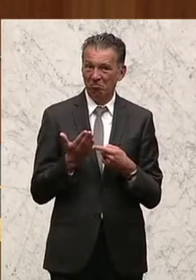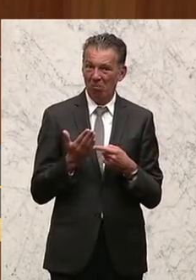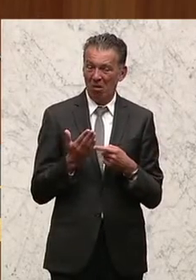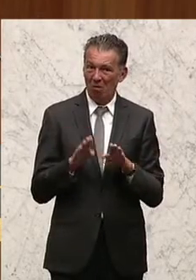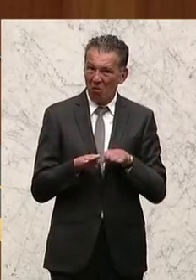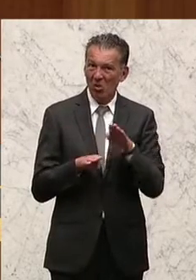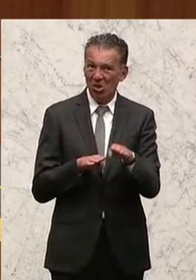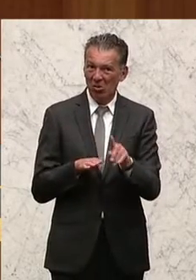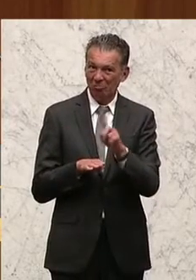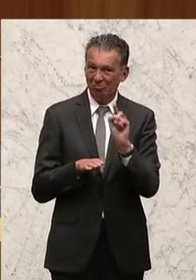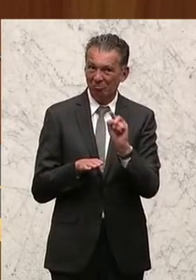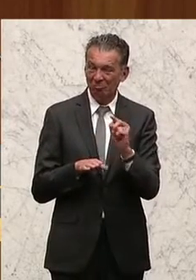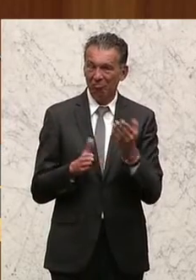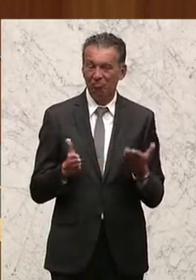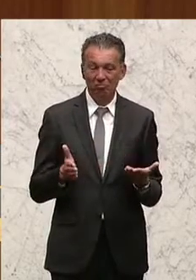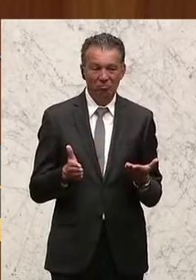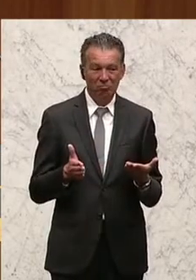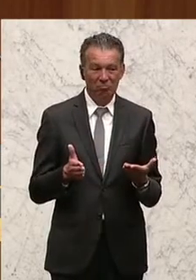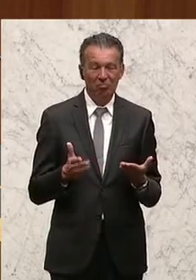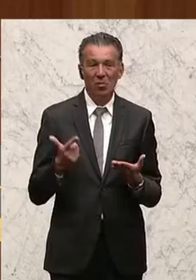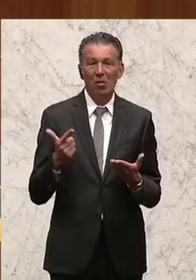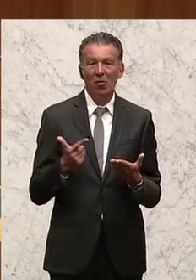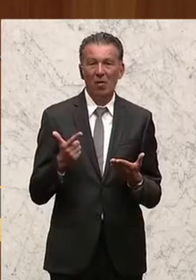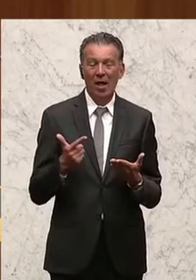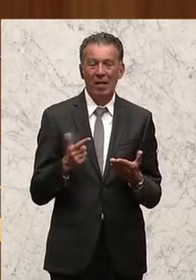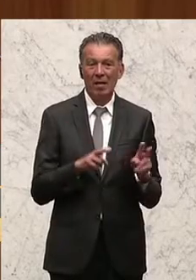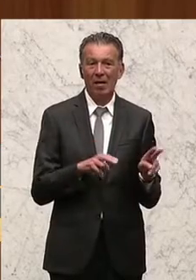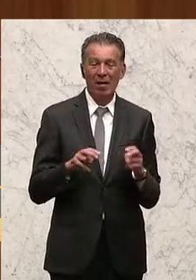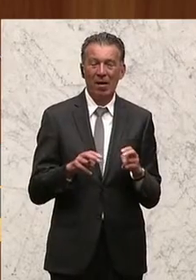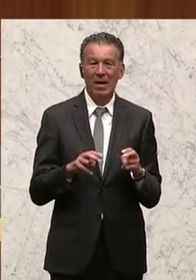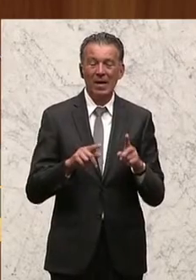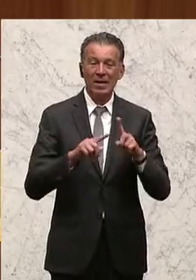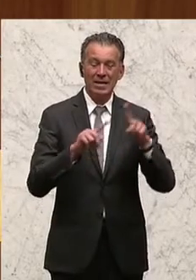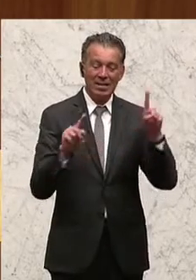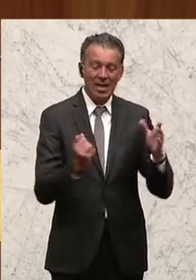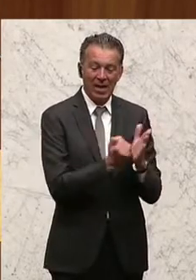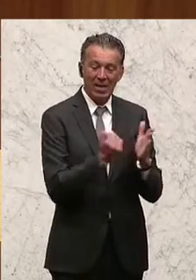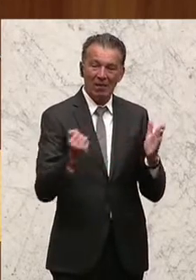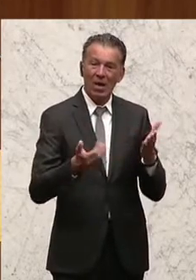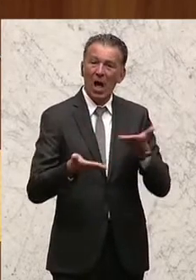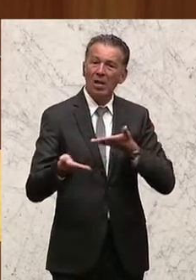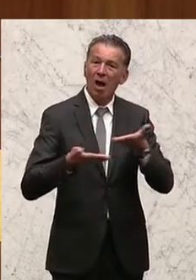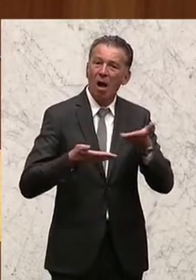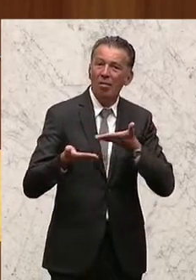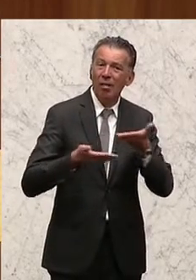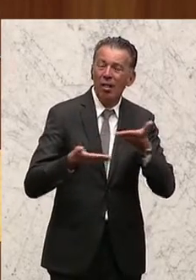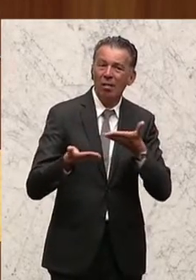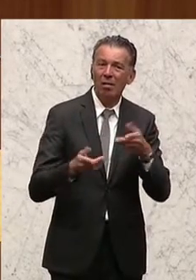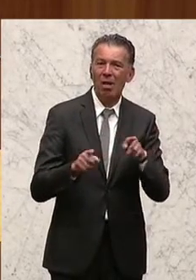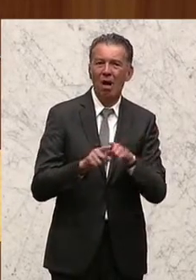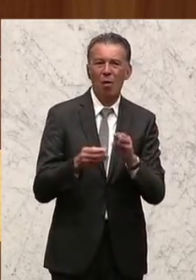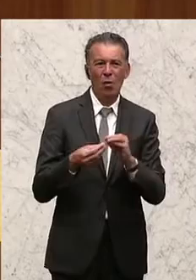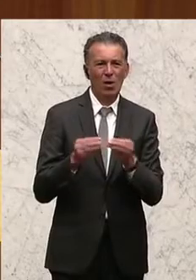zweiter Punkt, den ich kritisieren möchte, ist der Zertifikatehandel. Auch das ist ein Geschäft, ist